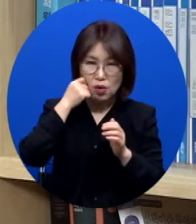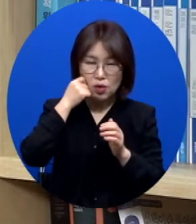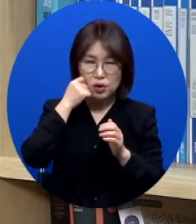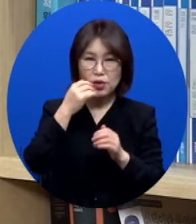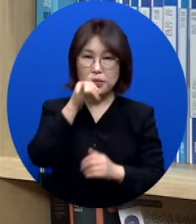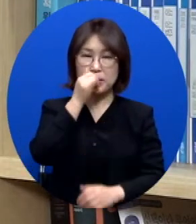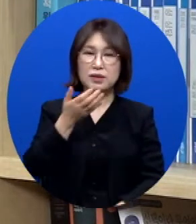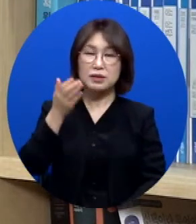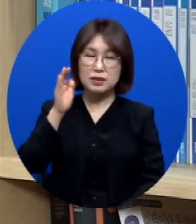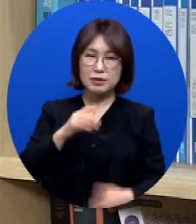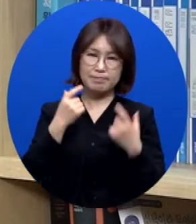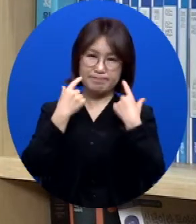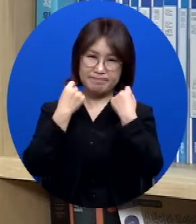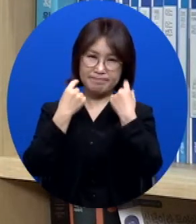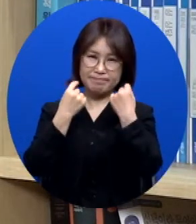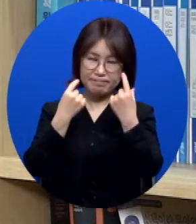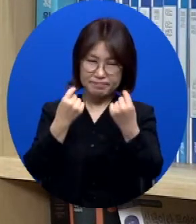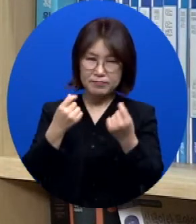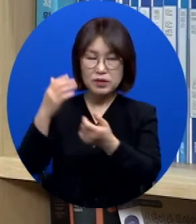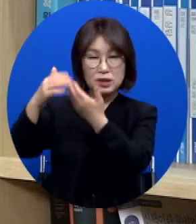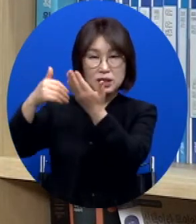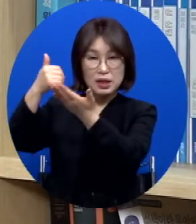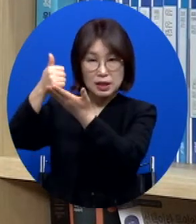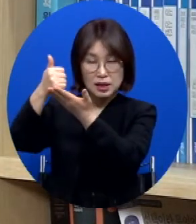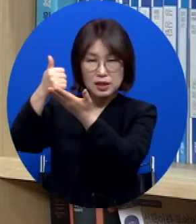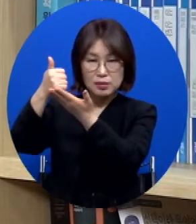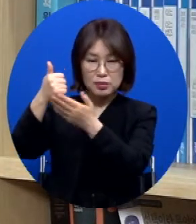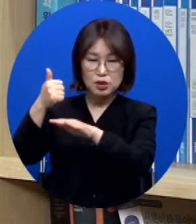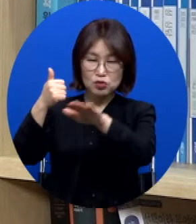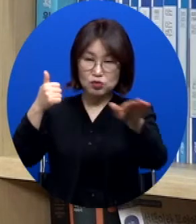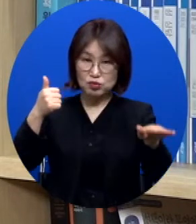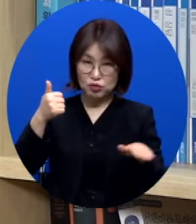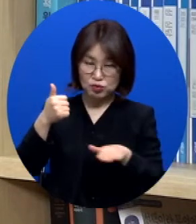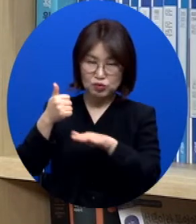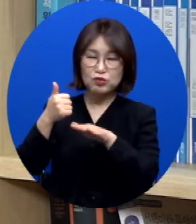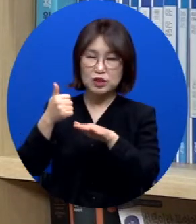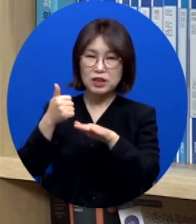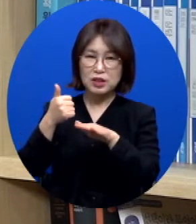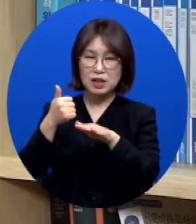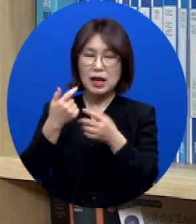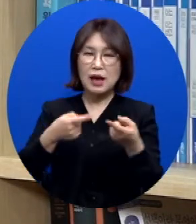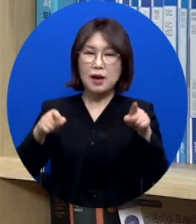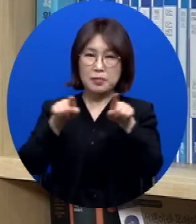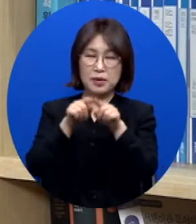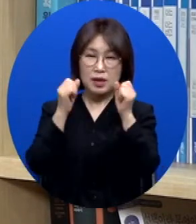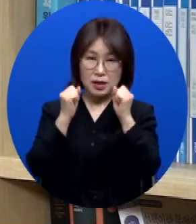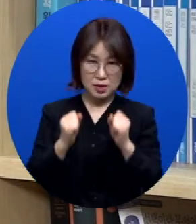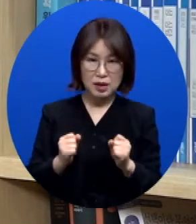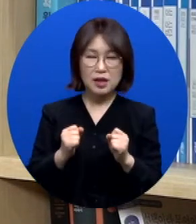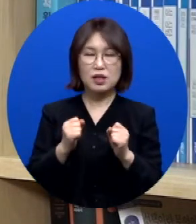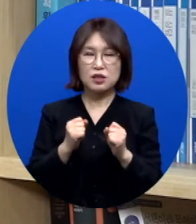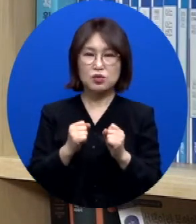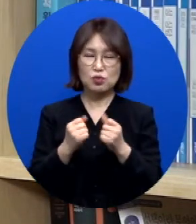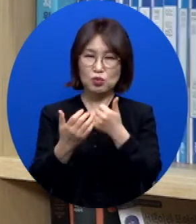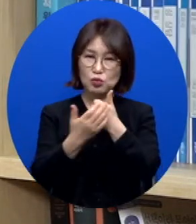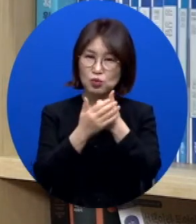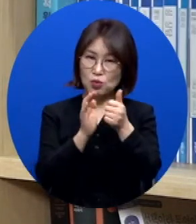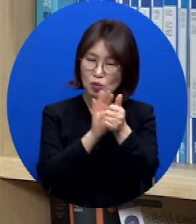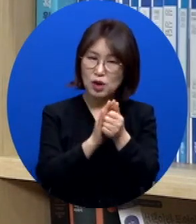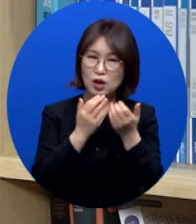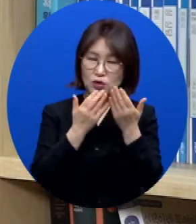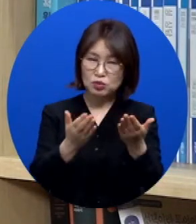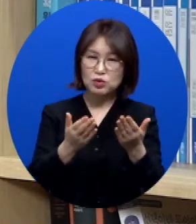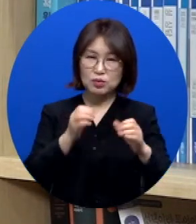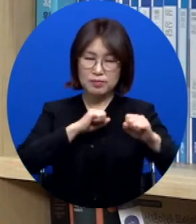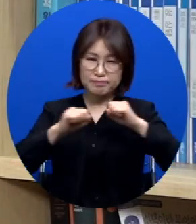할지라도 여전히 그 하나님은 지금 우리 하나님으로서 함께 하시고 도와주시고